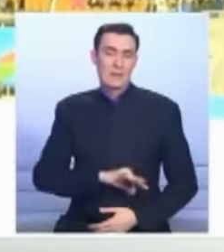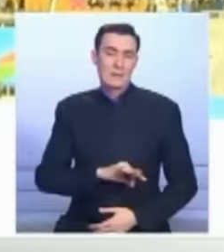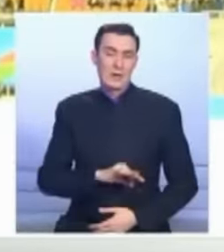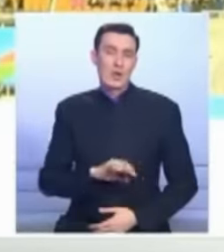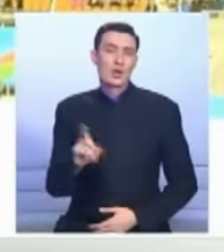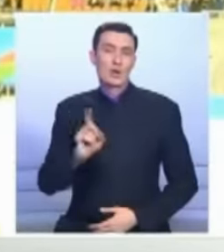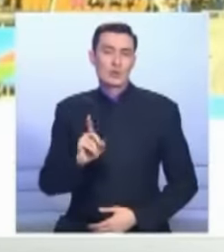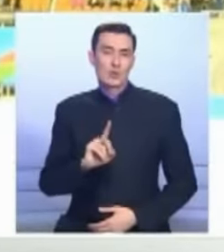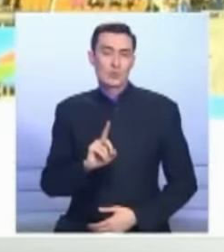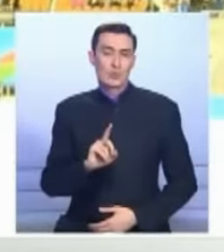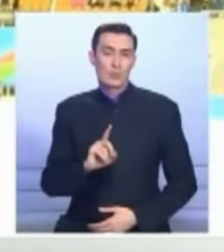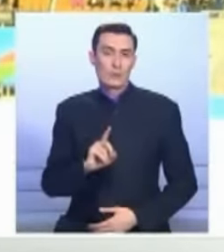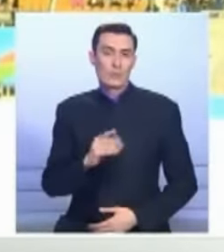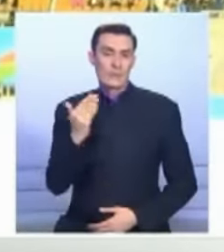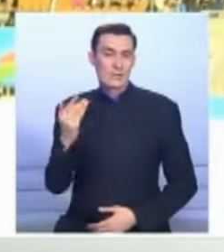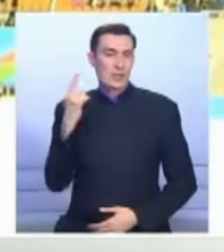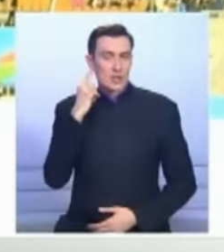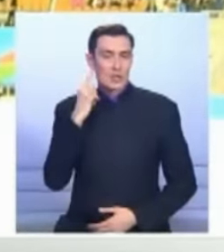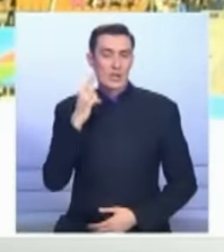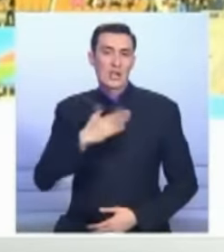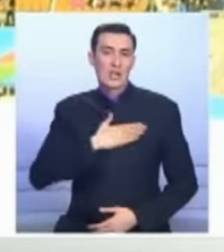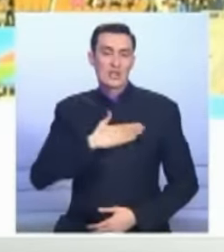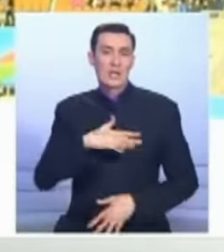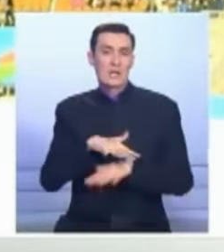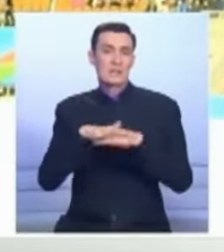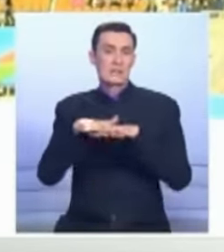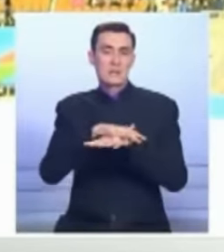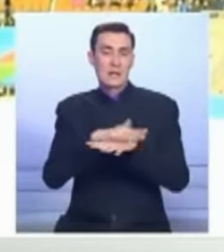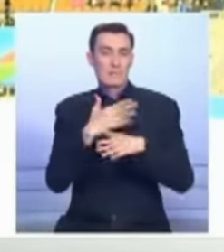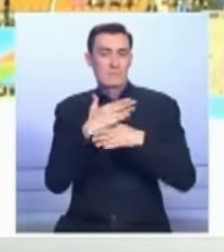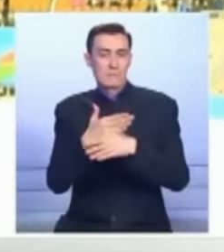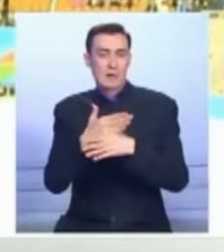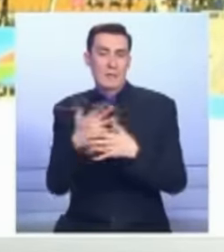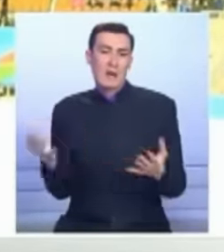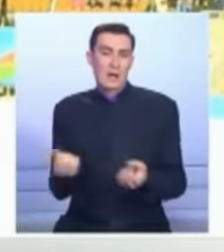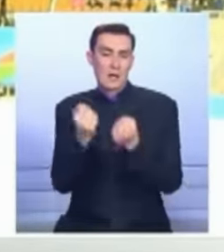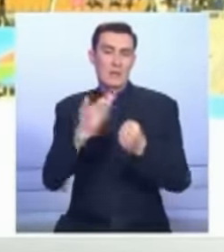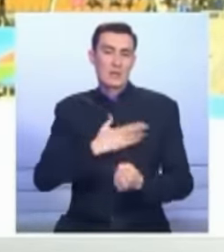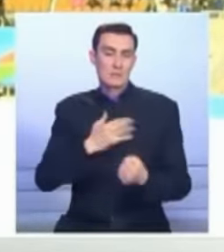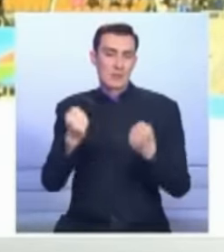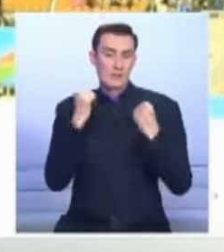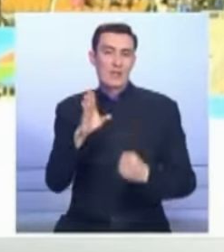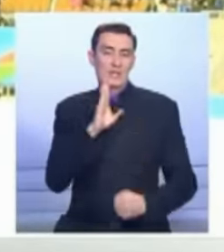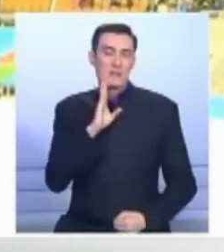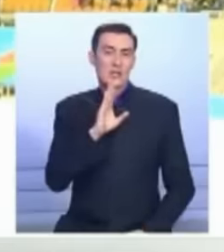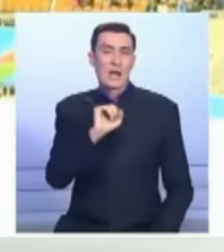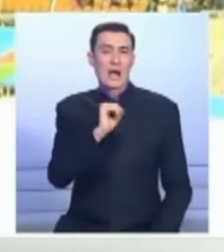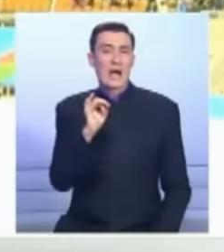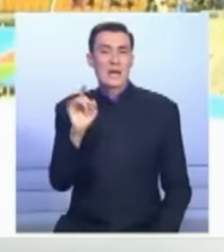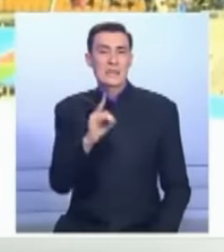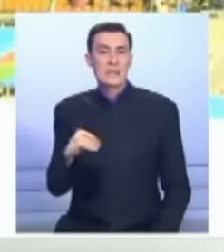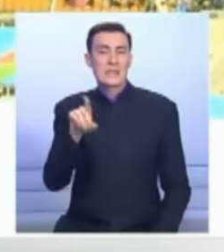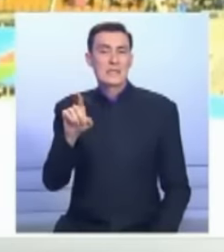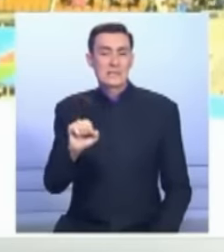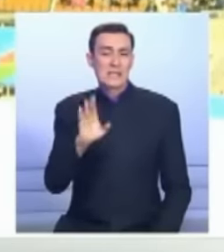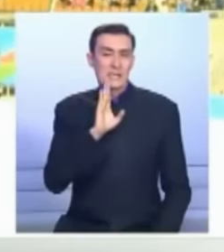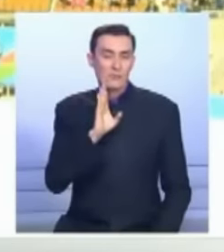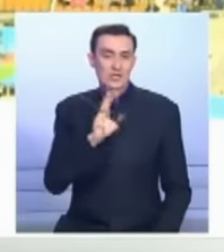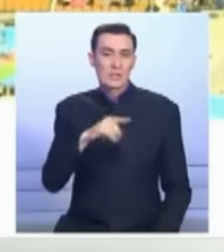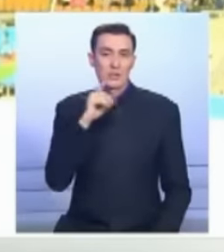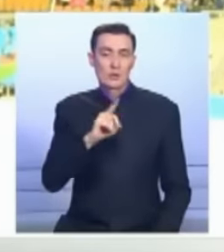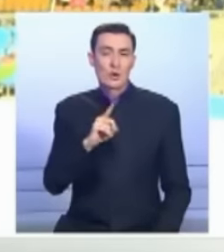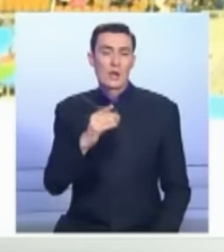что вы слышите, этот зал встречает нашу Веронику Шевелеву. Тем более, что я продолжу вчера. Айза Мамбекова сказала, что